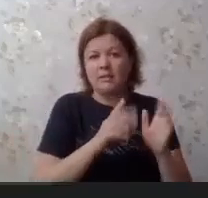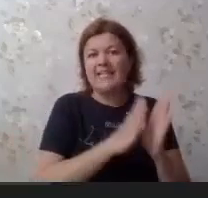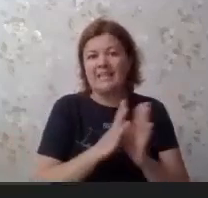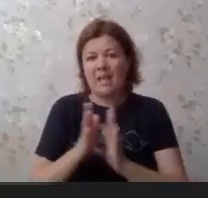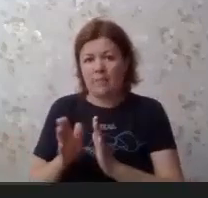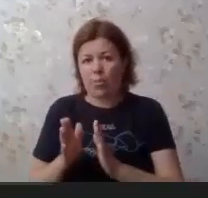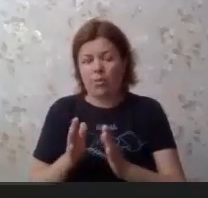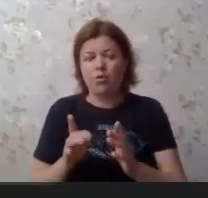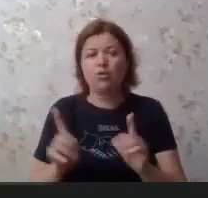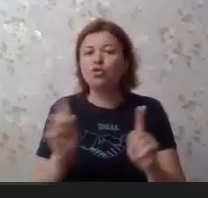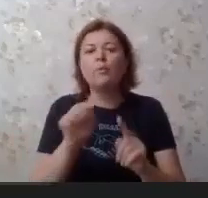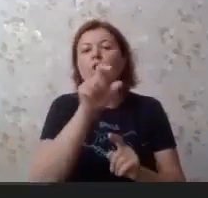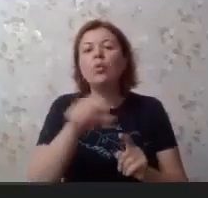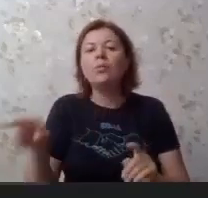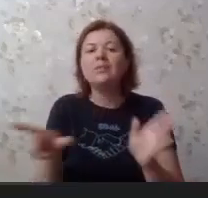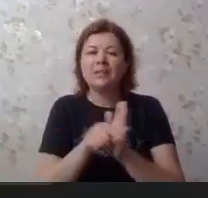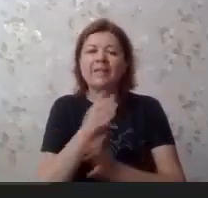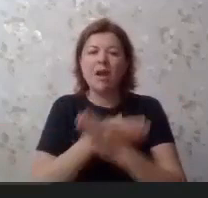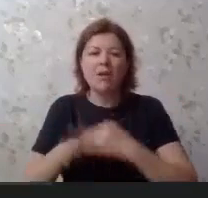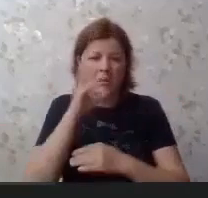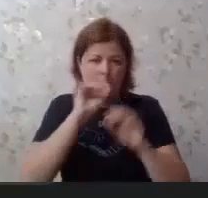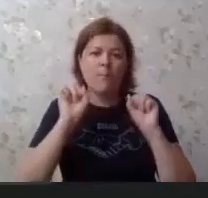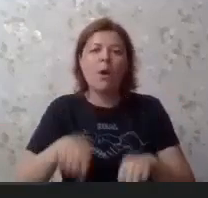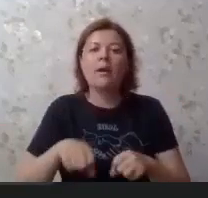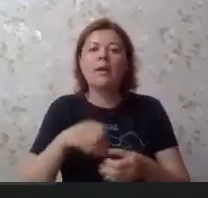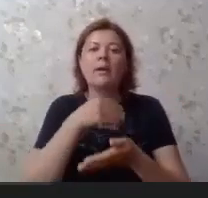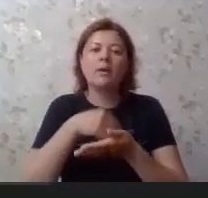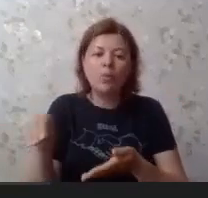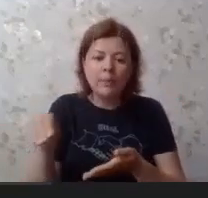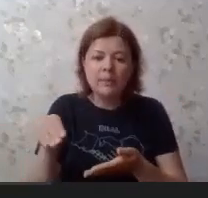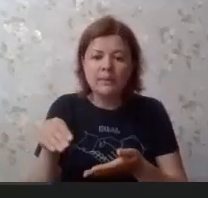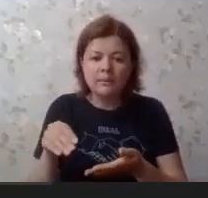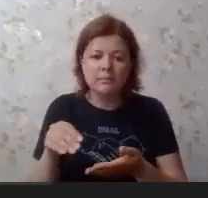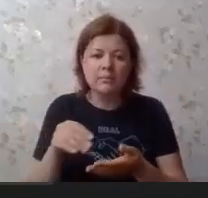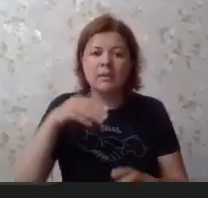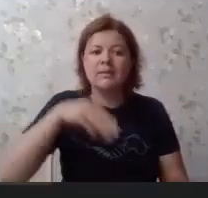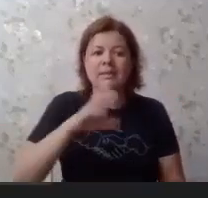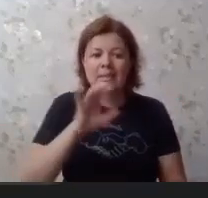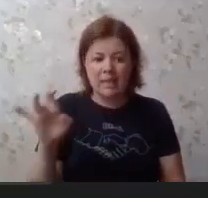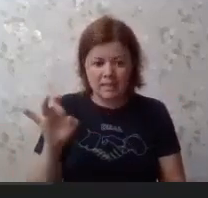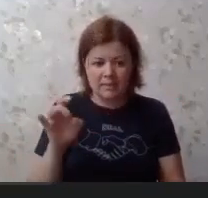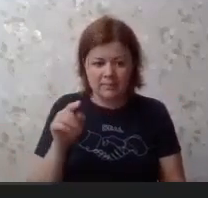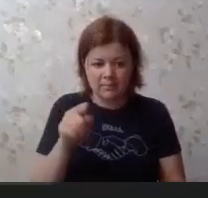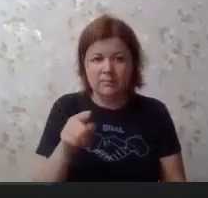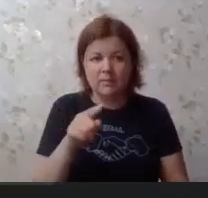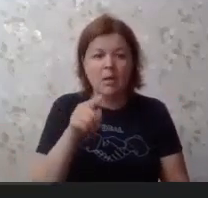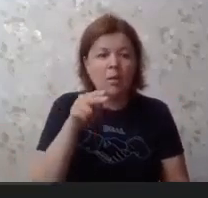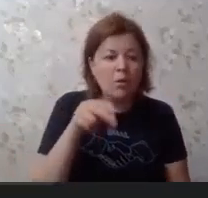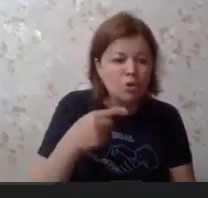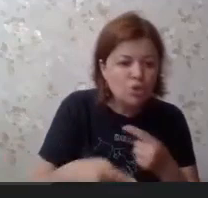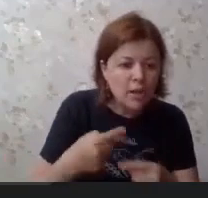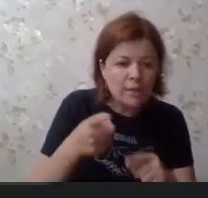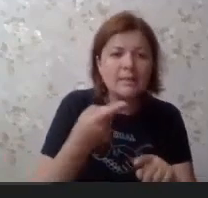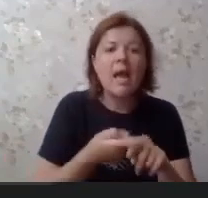с инвалидностью могут приобрести для себя ТСР за сертификат. Ну, мы будем